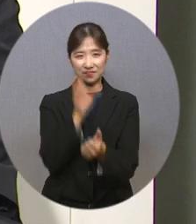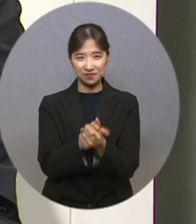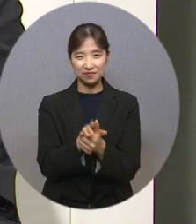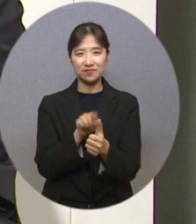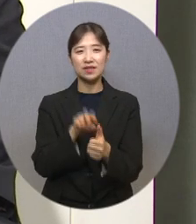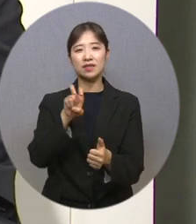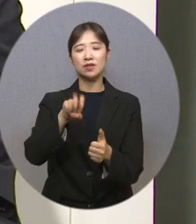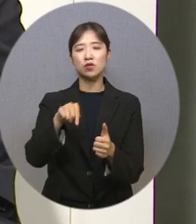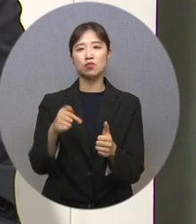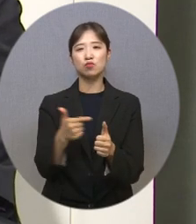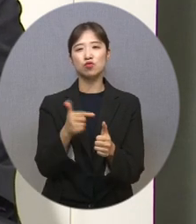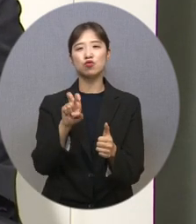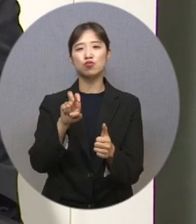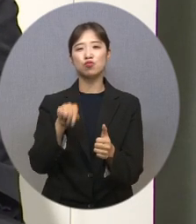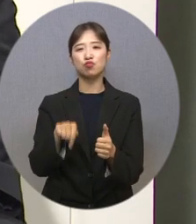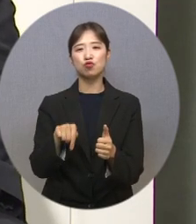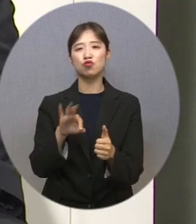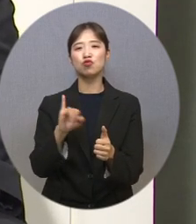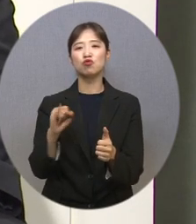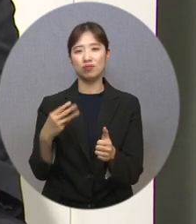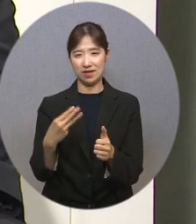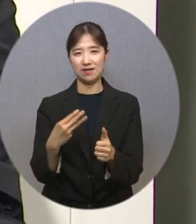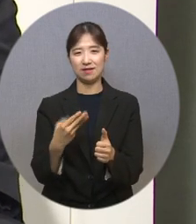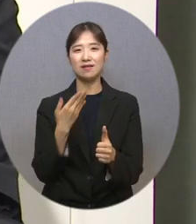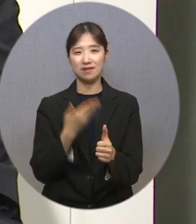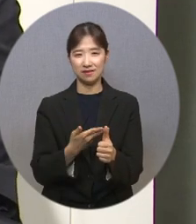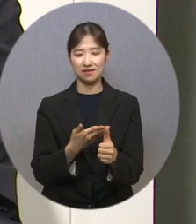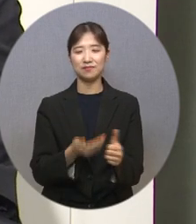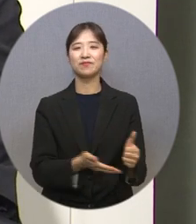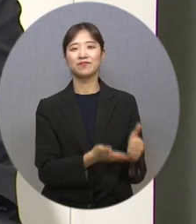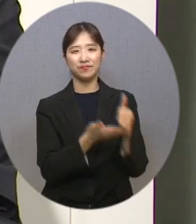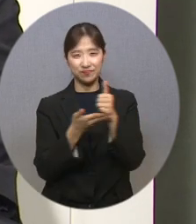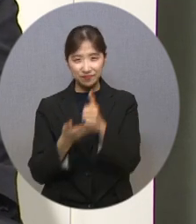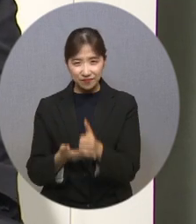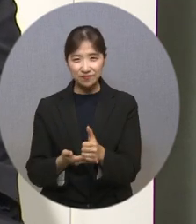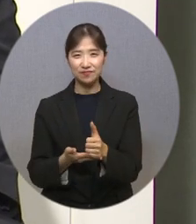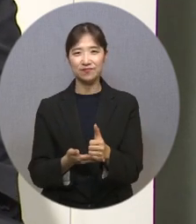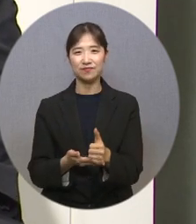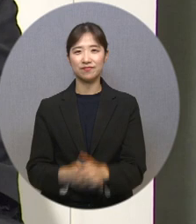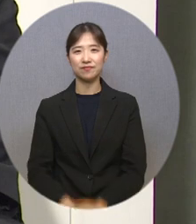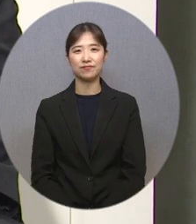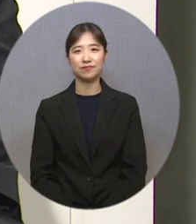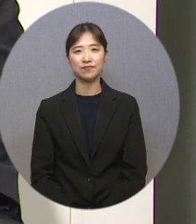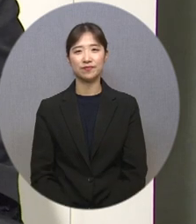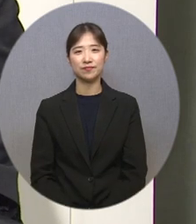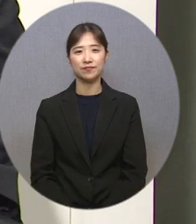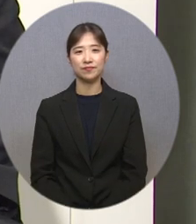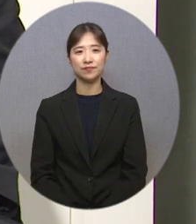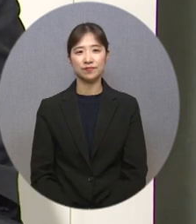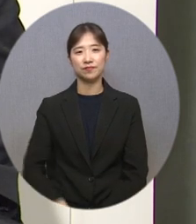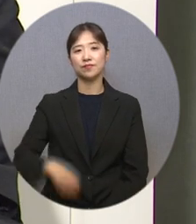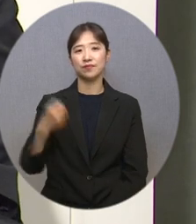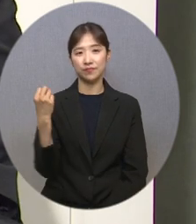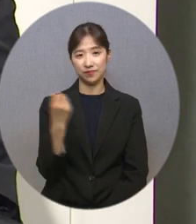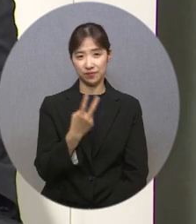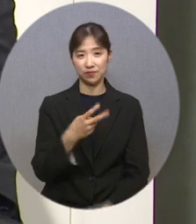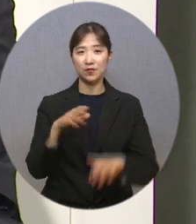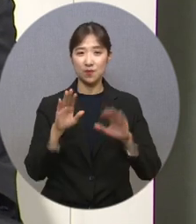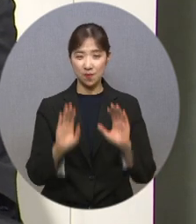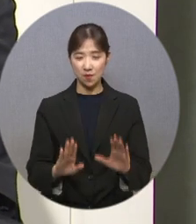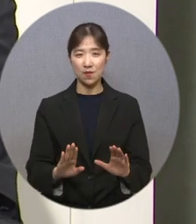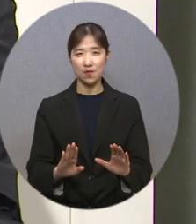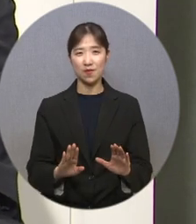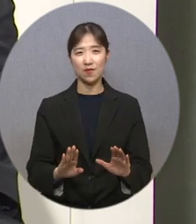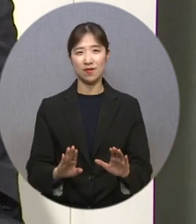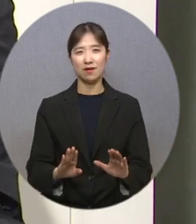문무일 사무총장을 이 자리에 같이 모셨습니다. 그리고 오늘은